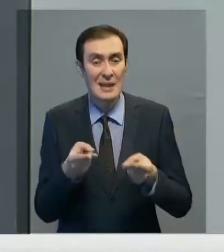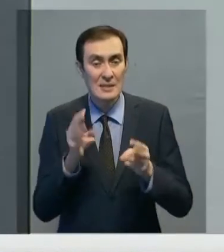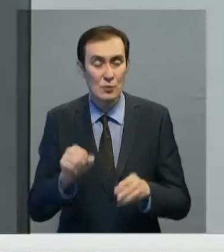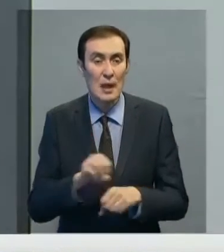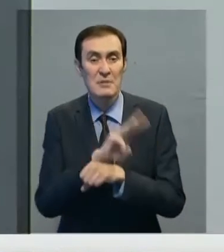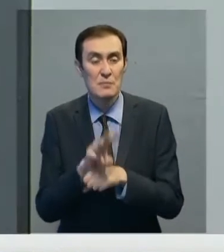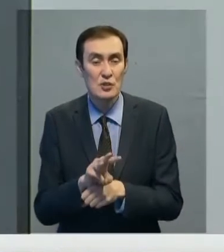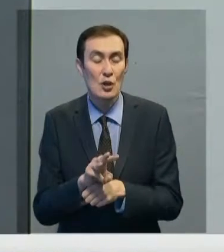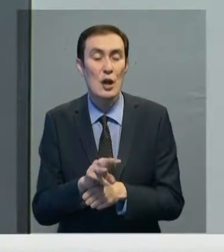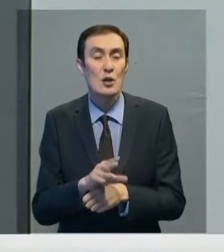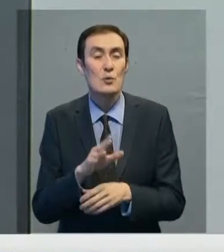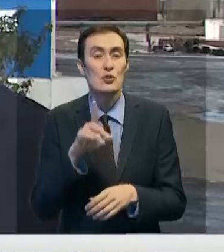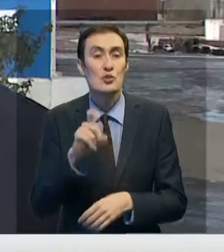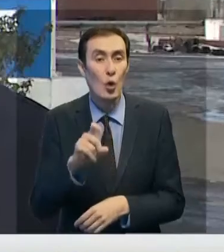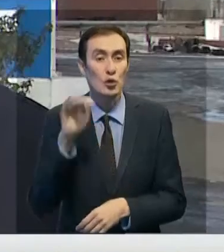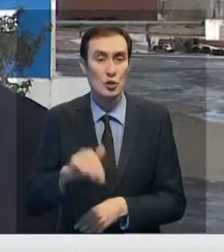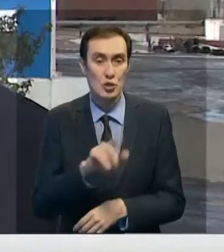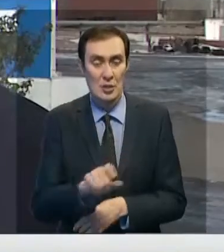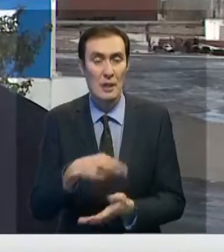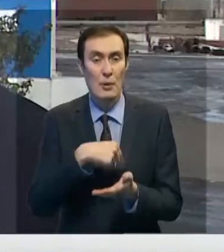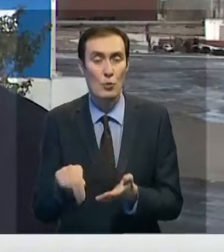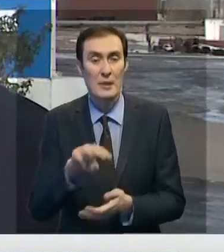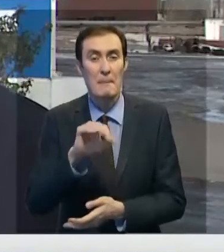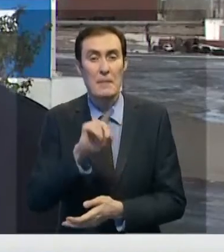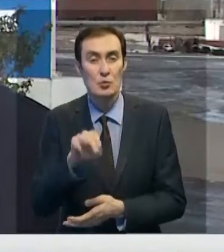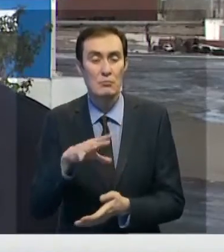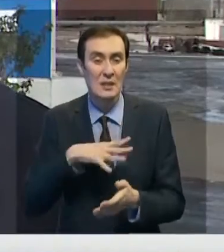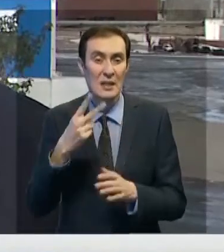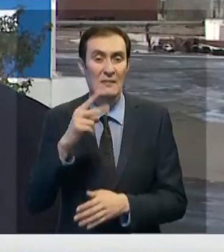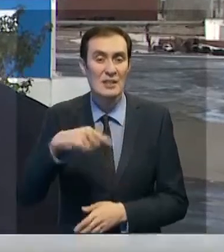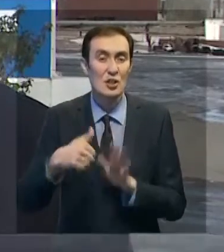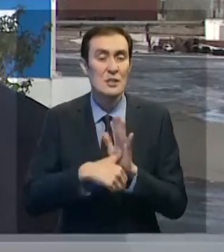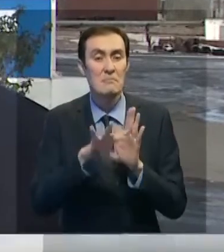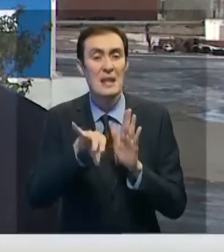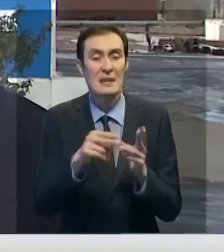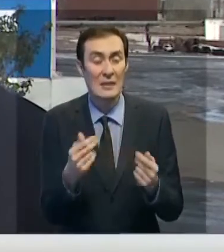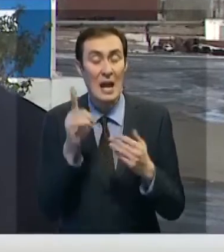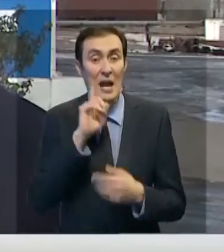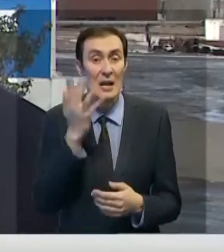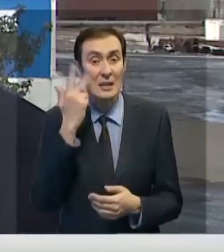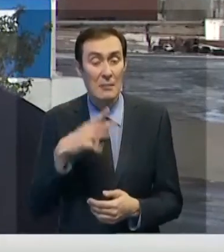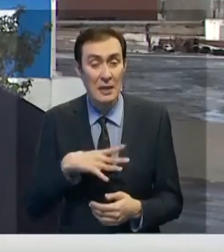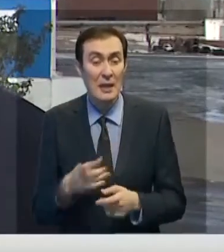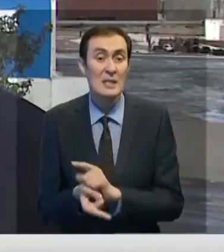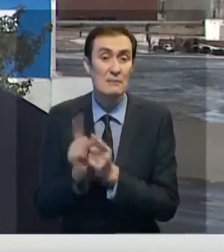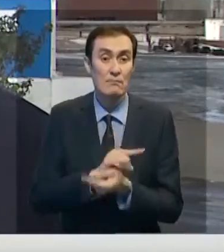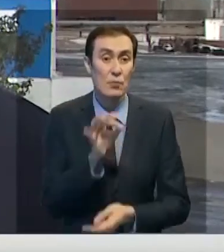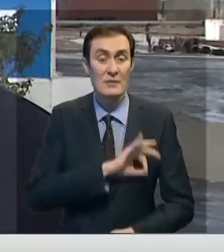обеспечить теплом даже 100 тысяч жителей. На покупку мазута уходило 2,6 миллиардов тенге. А когда мы уже перешли на